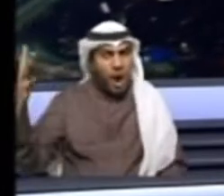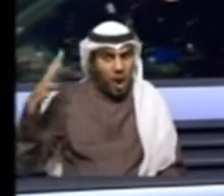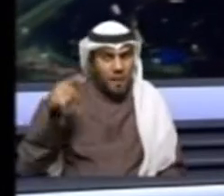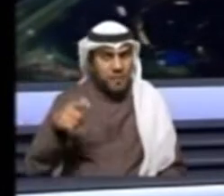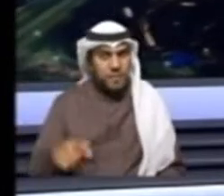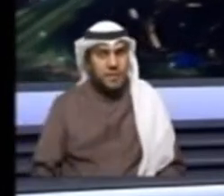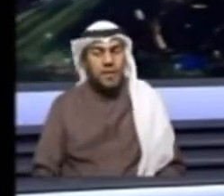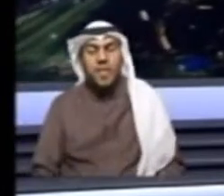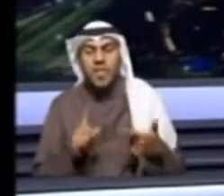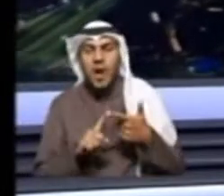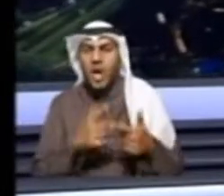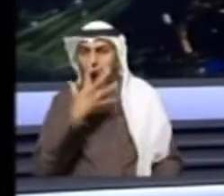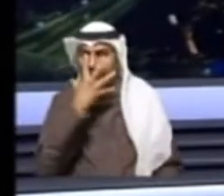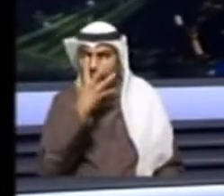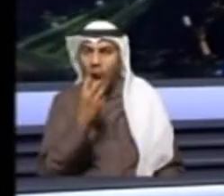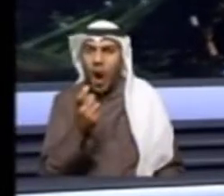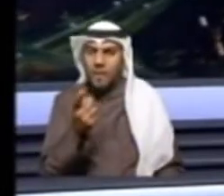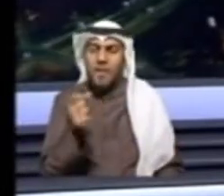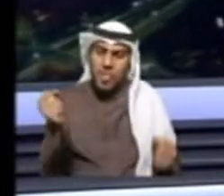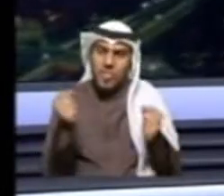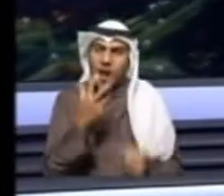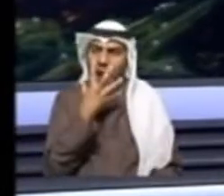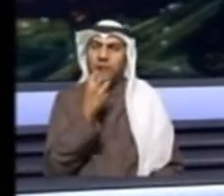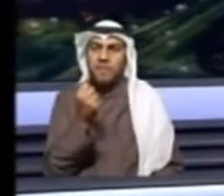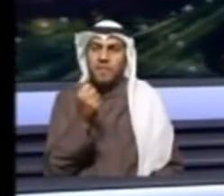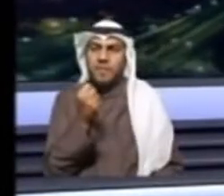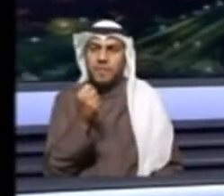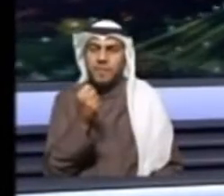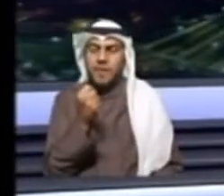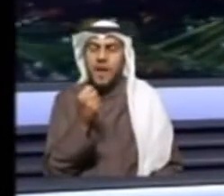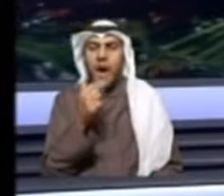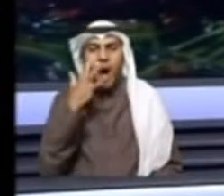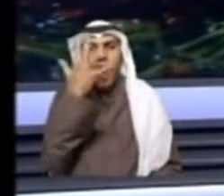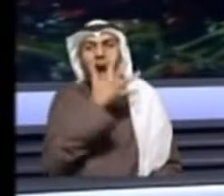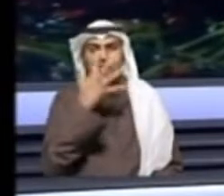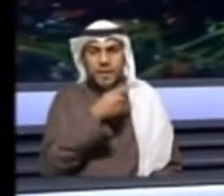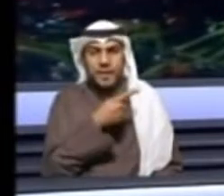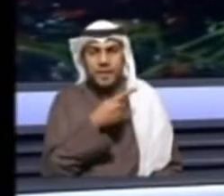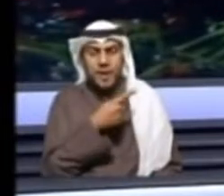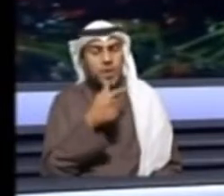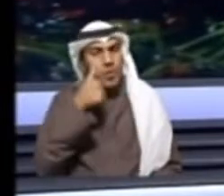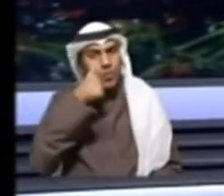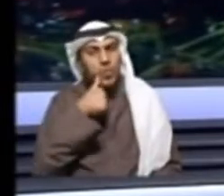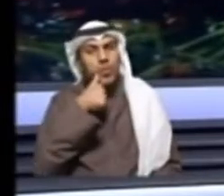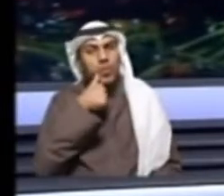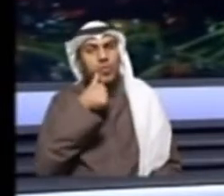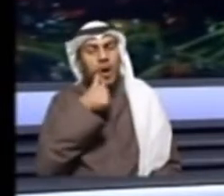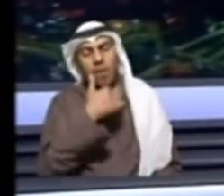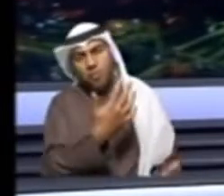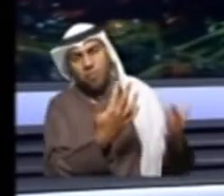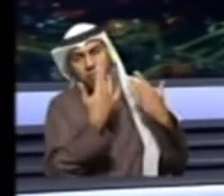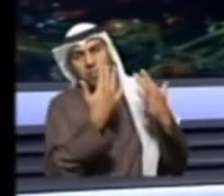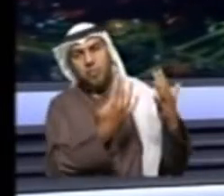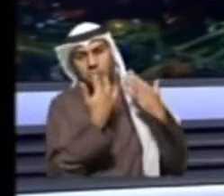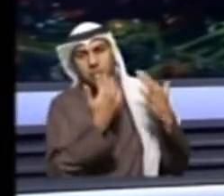بعض الكتل الحارة اللي قاعدة تأتينا أو الدافئة من القارة الإفريقية عبر السودان إلى جنوب شرق